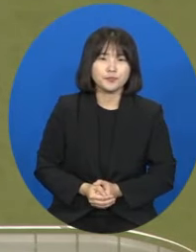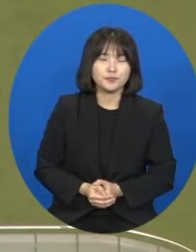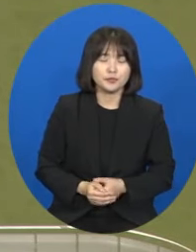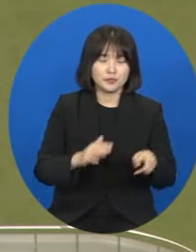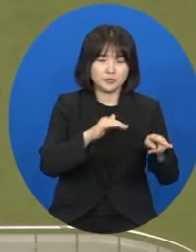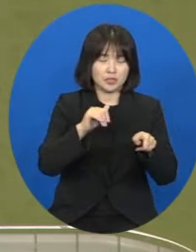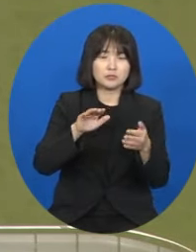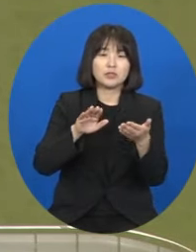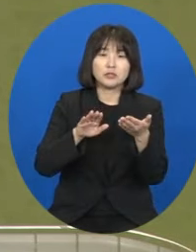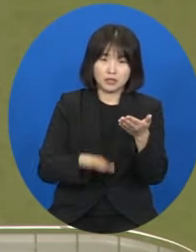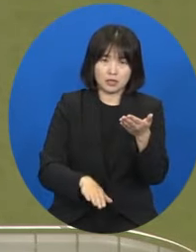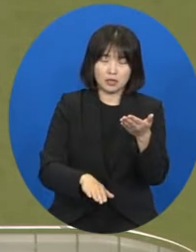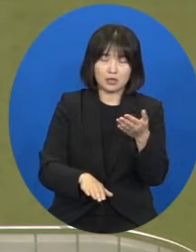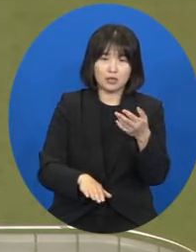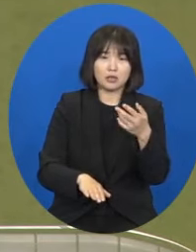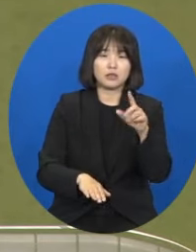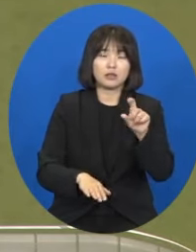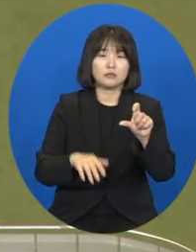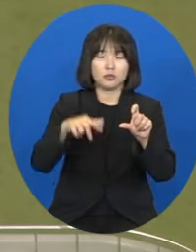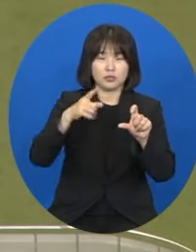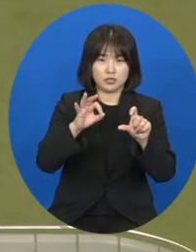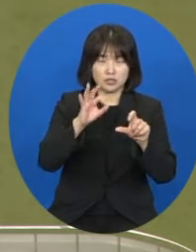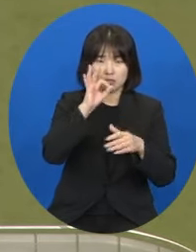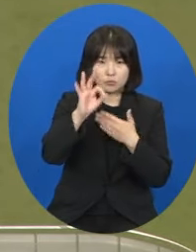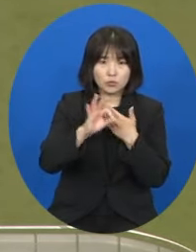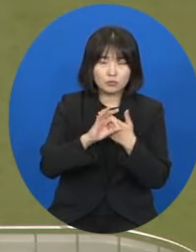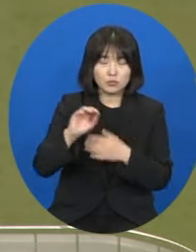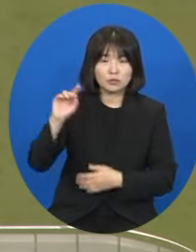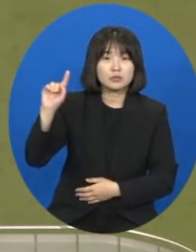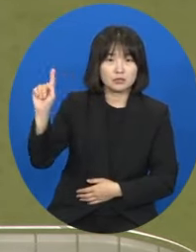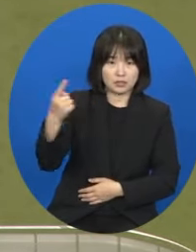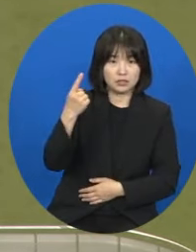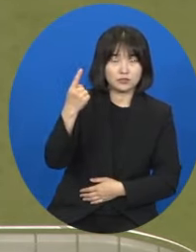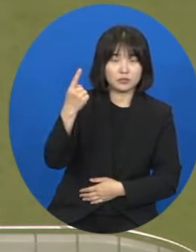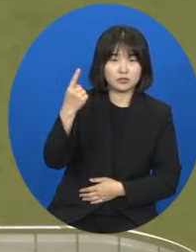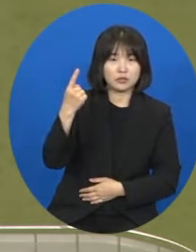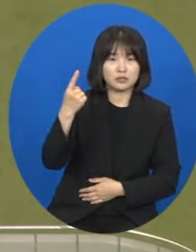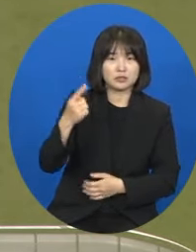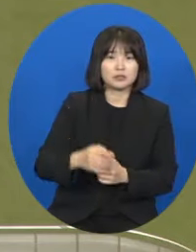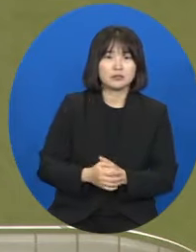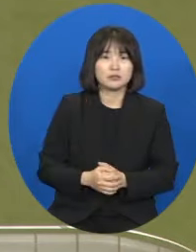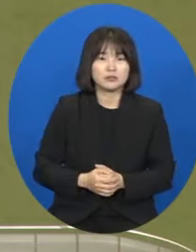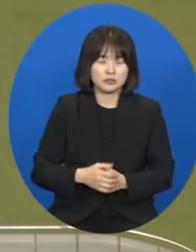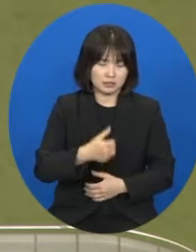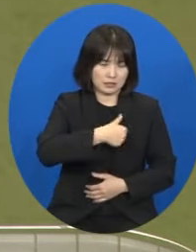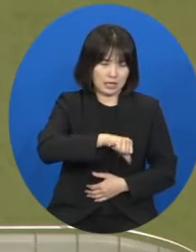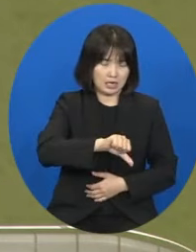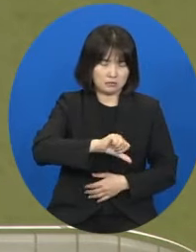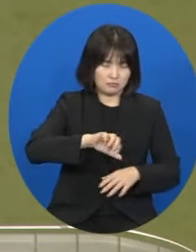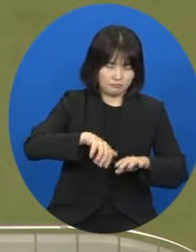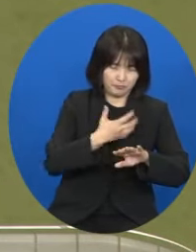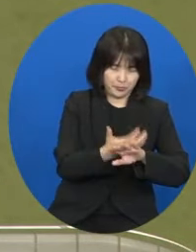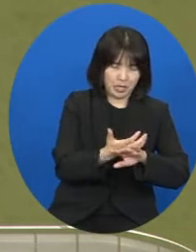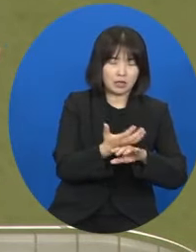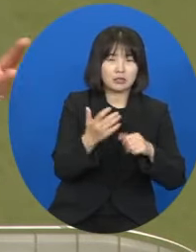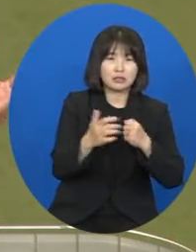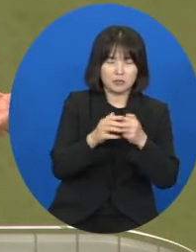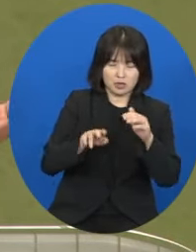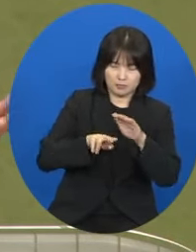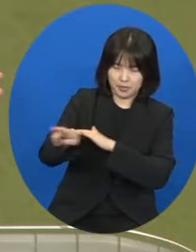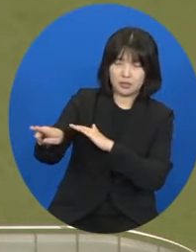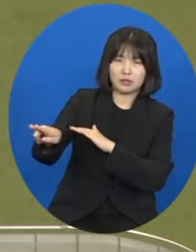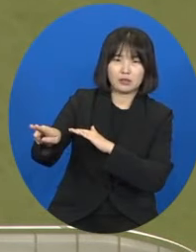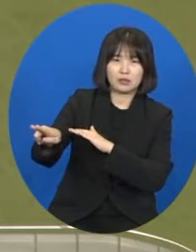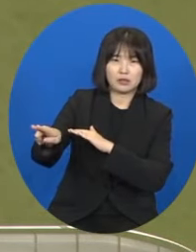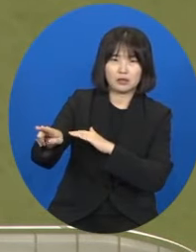사무엘하 15장에 보면 다윗이 이 아들 압살롬의 반역 때문에 피난을 가게 됩니다.